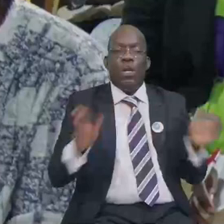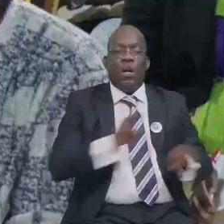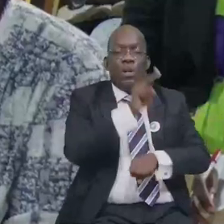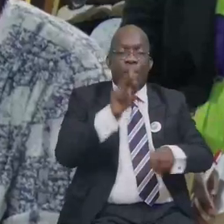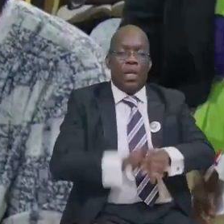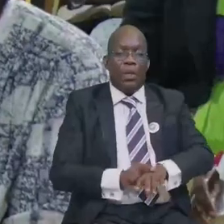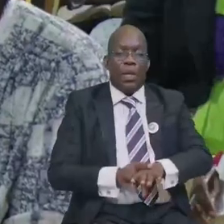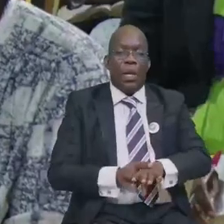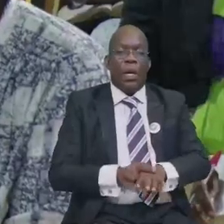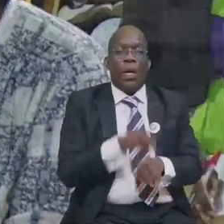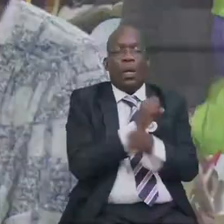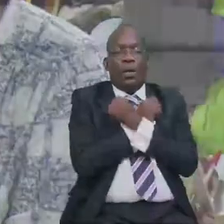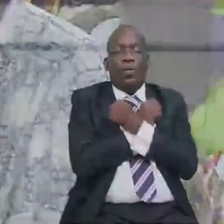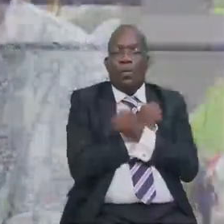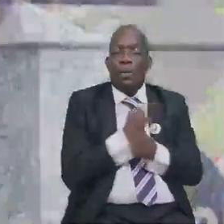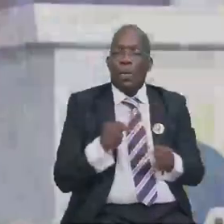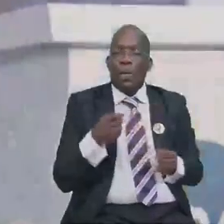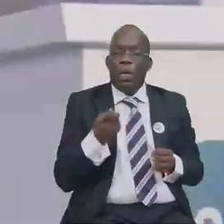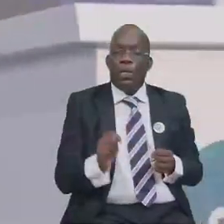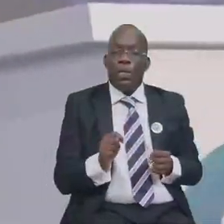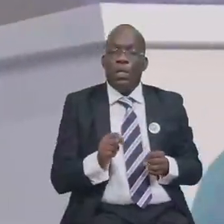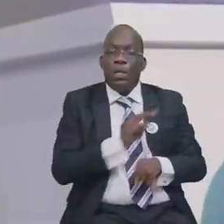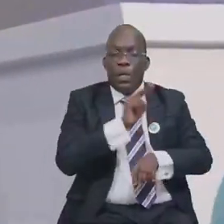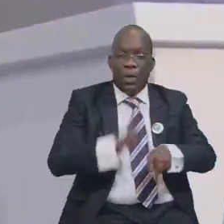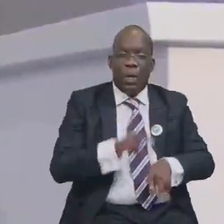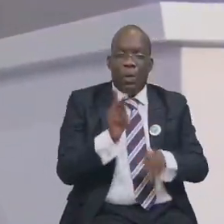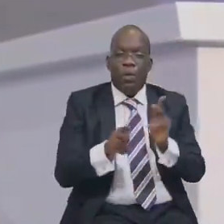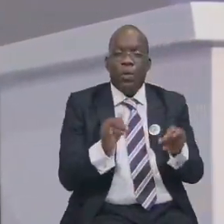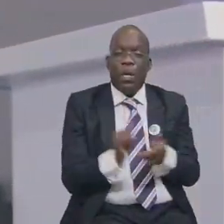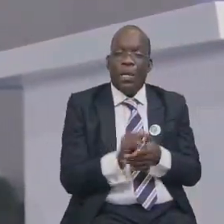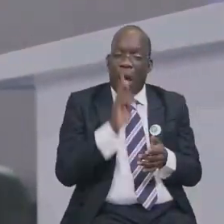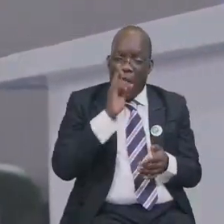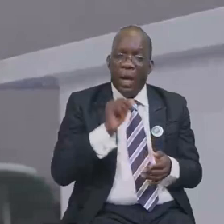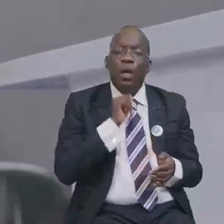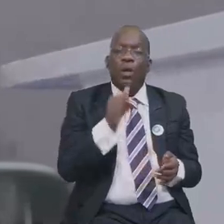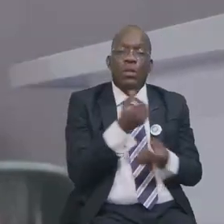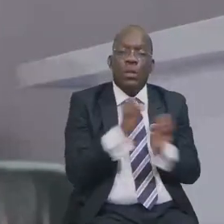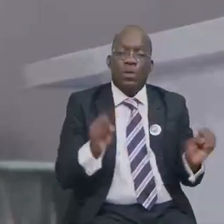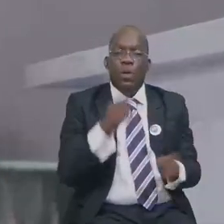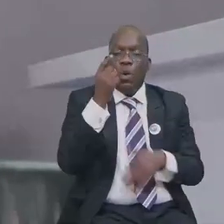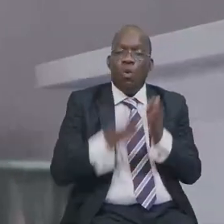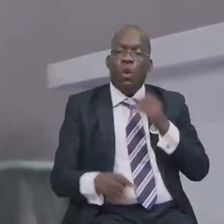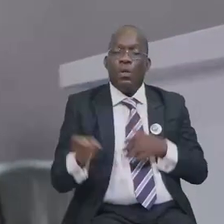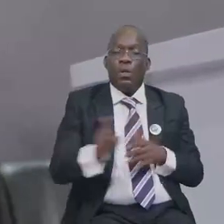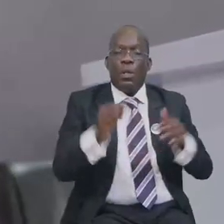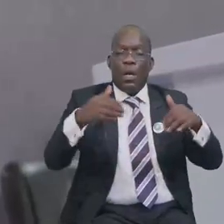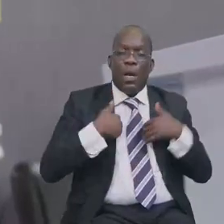Même l'affection naturelle que les gens qui ne sont même pas nés de nouveau devraient avoir,